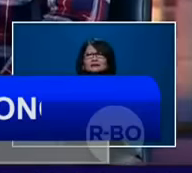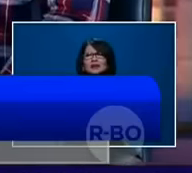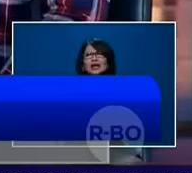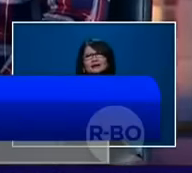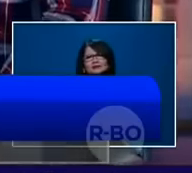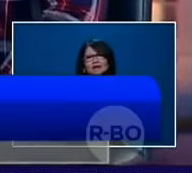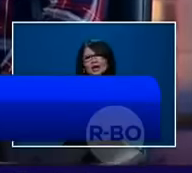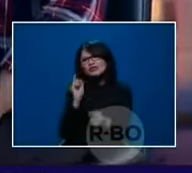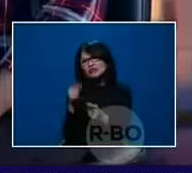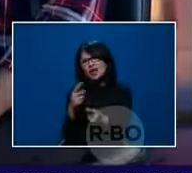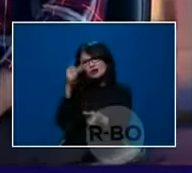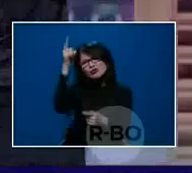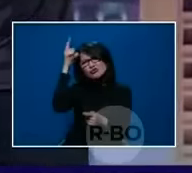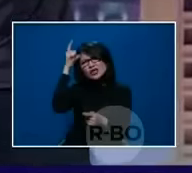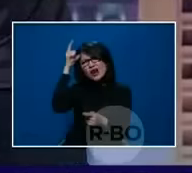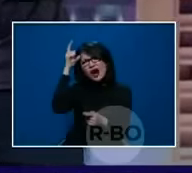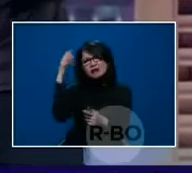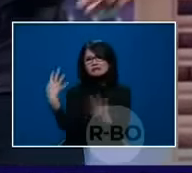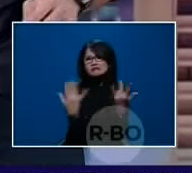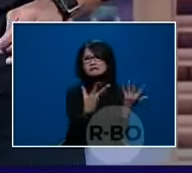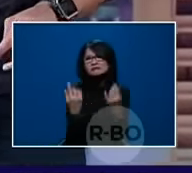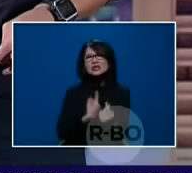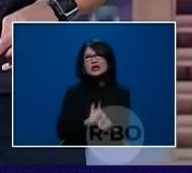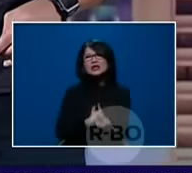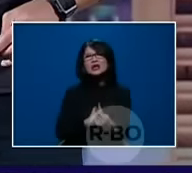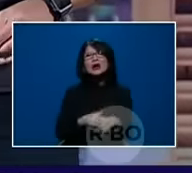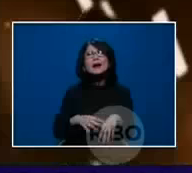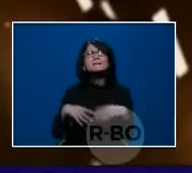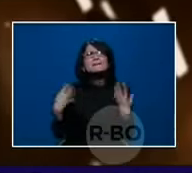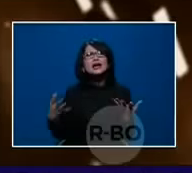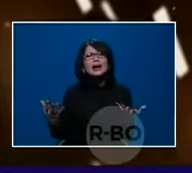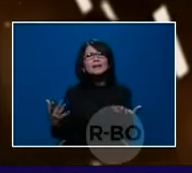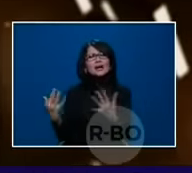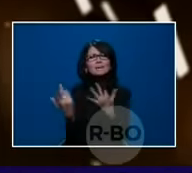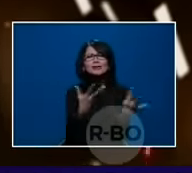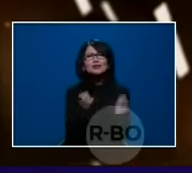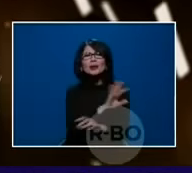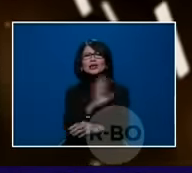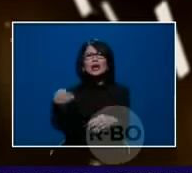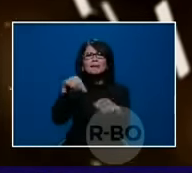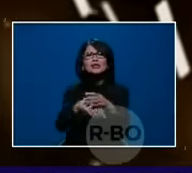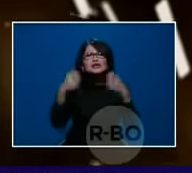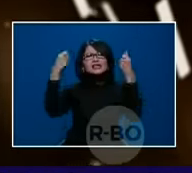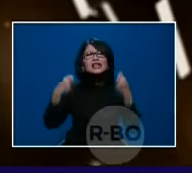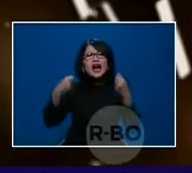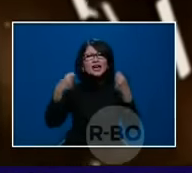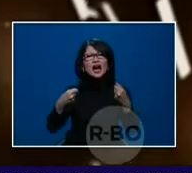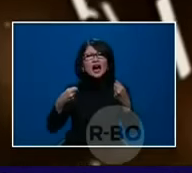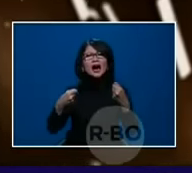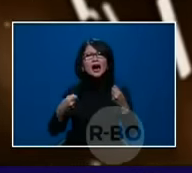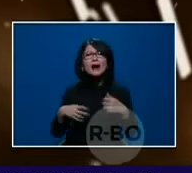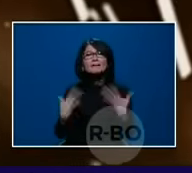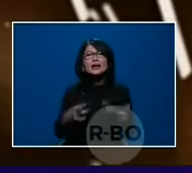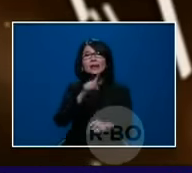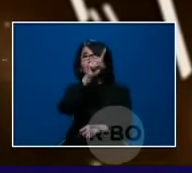pertanyaannya bagaimyakan agyarakat tidak masuk penjara selalu baimarakat masuk pjaraim Mere